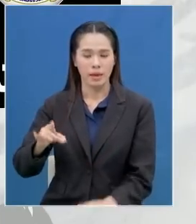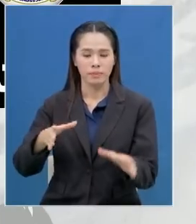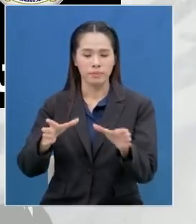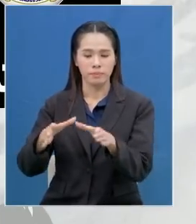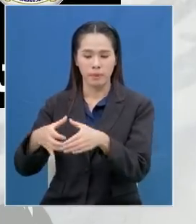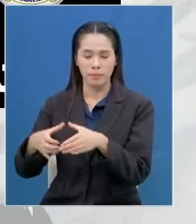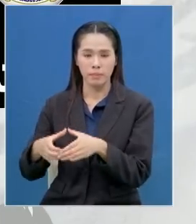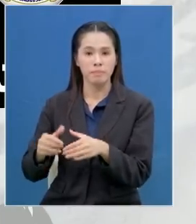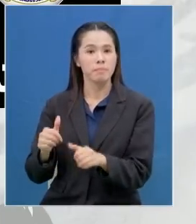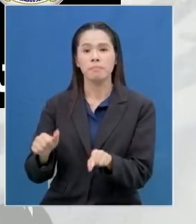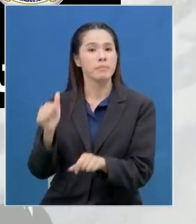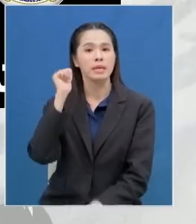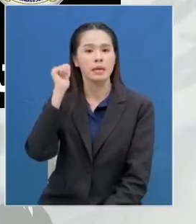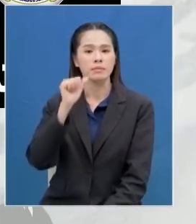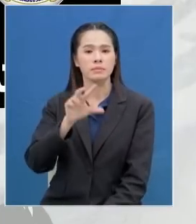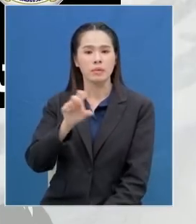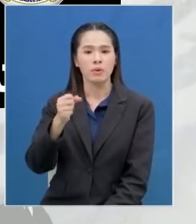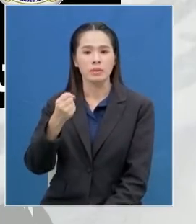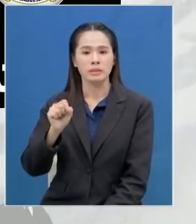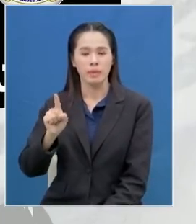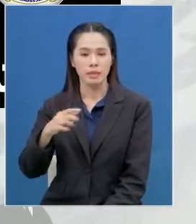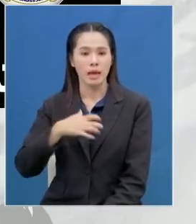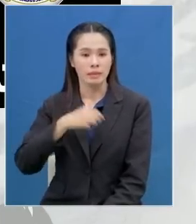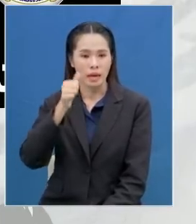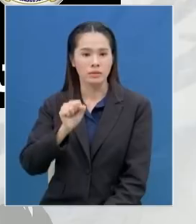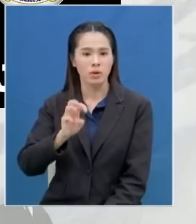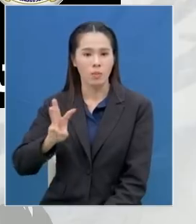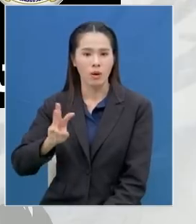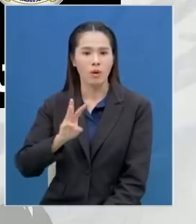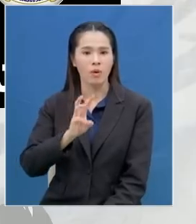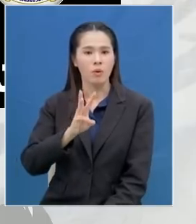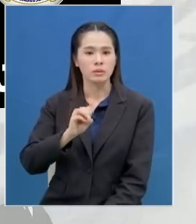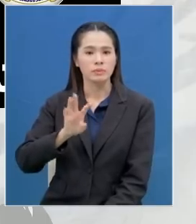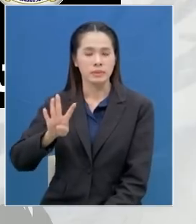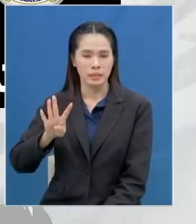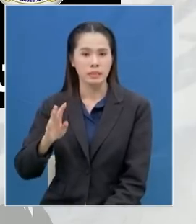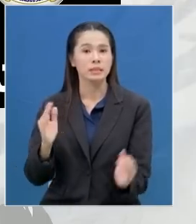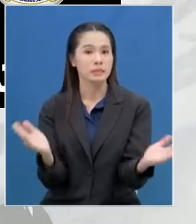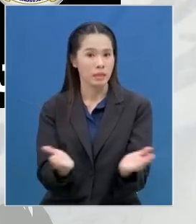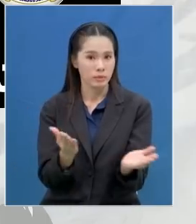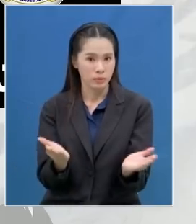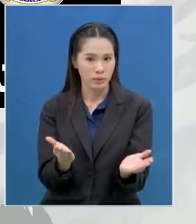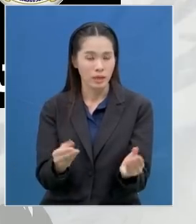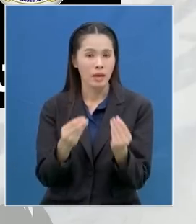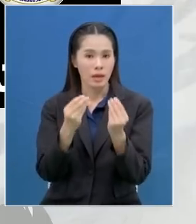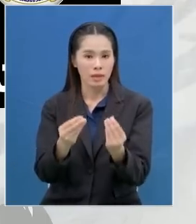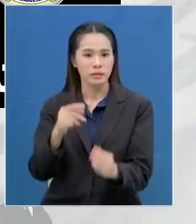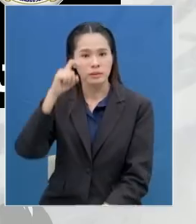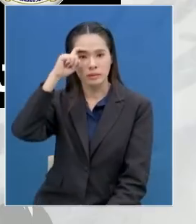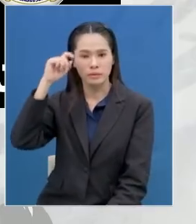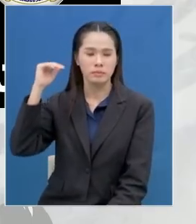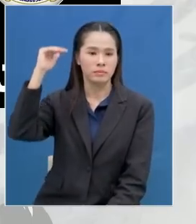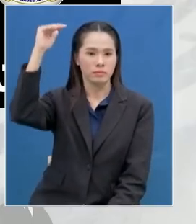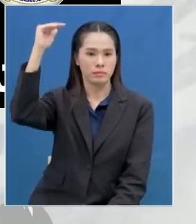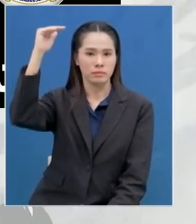311เสียงซึ่งยังต้องการสวอีก 64เสียงมาสนับสนุนเพื่อให้คุณเศรษฐา